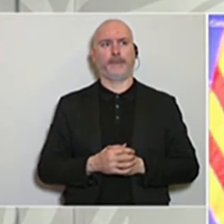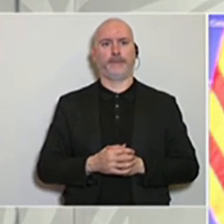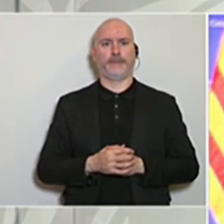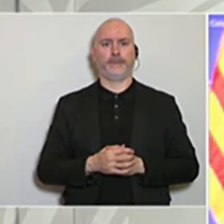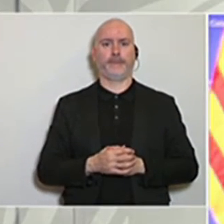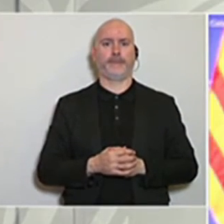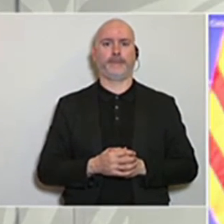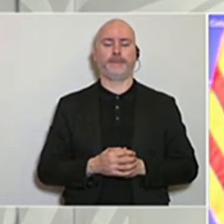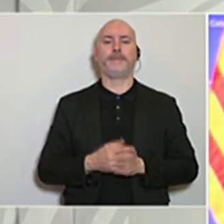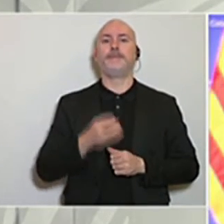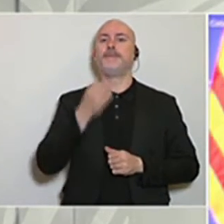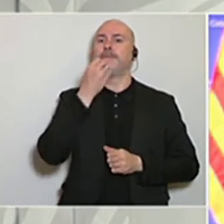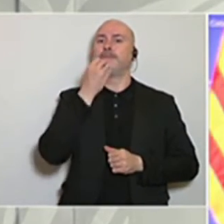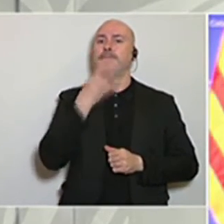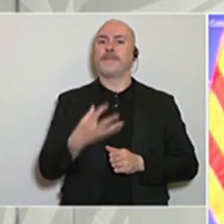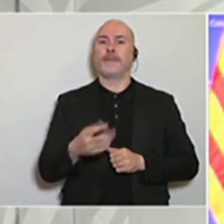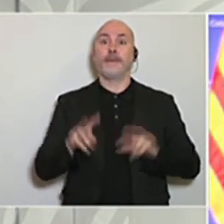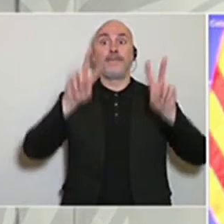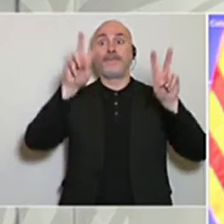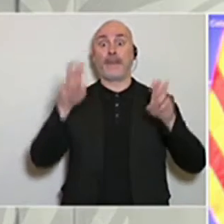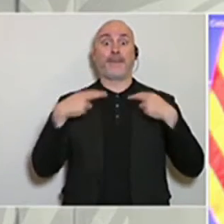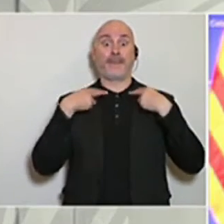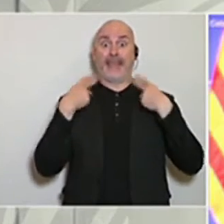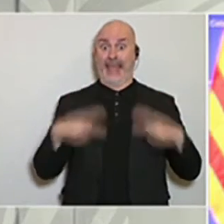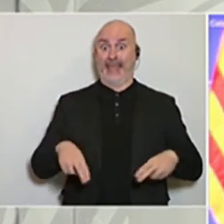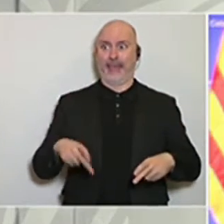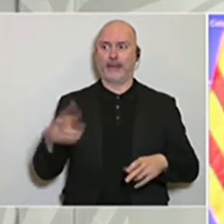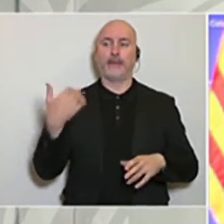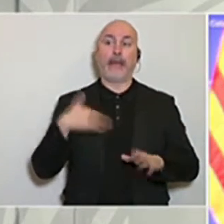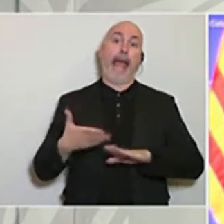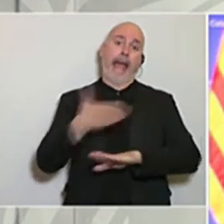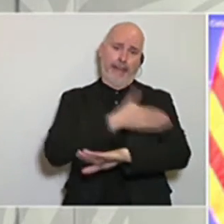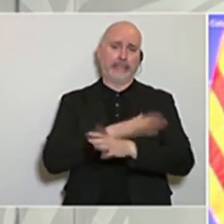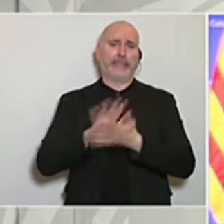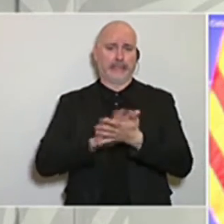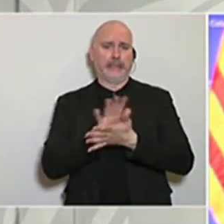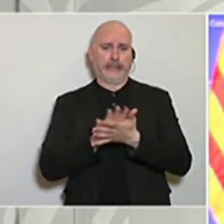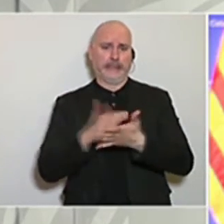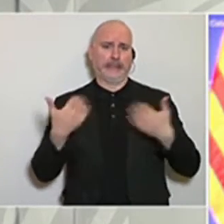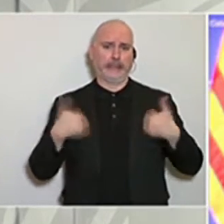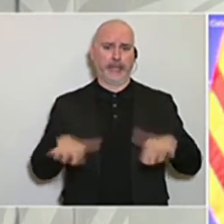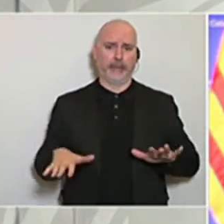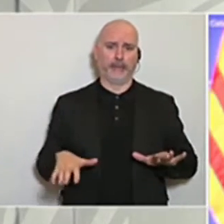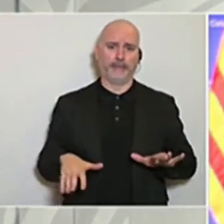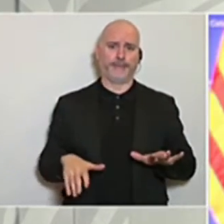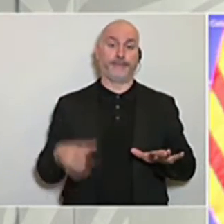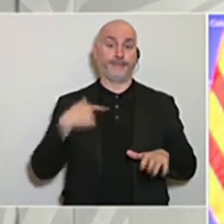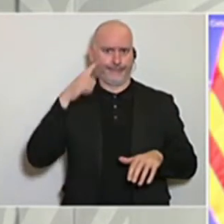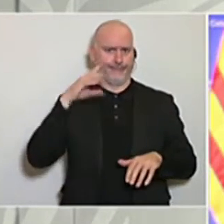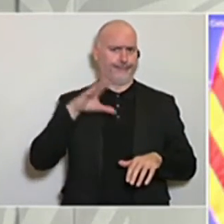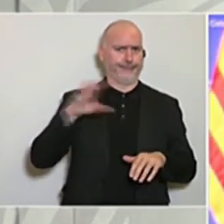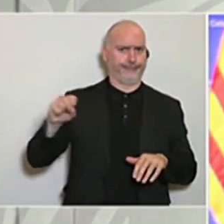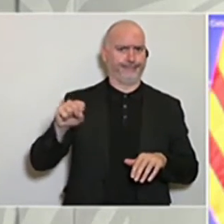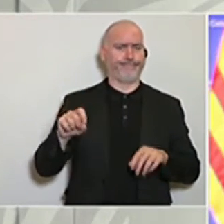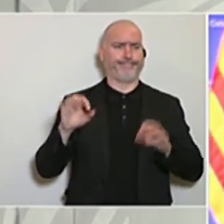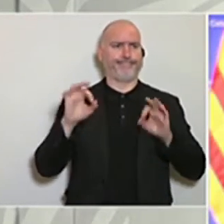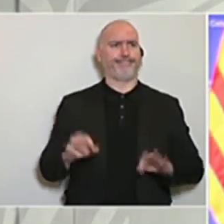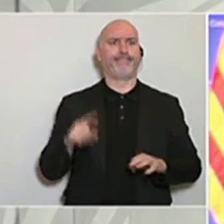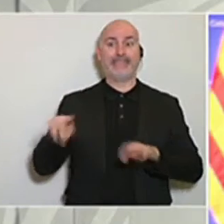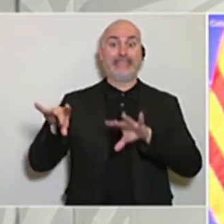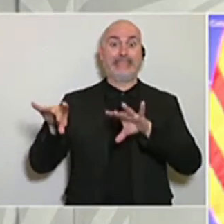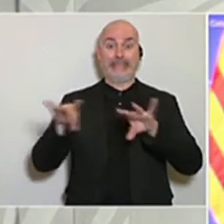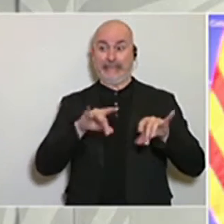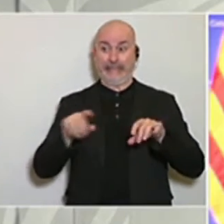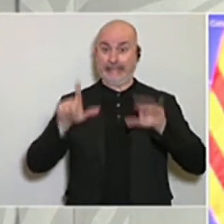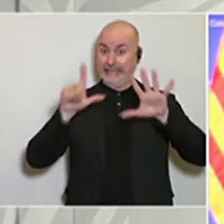De fet, el tema de Lleida abans n'he fet referència, no? Doncs que hem detectat doncs que en aquests darrers 7 dies, des de que